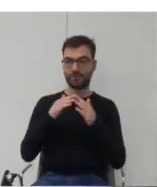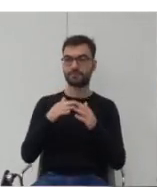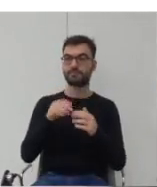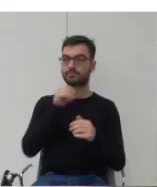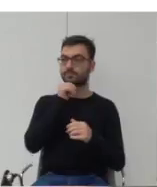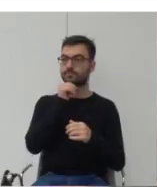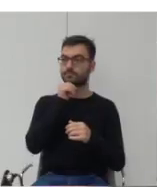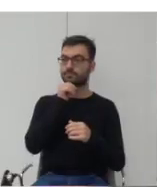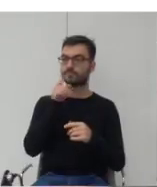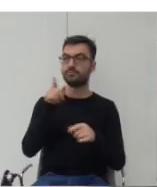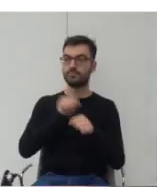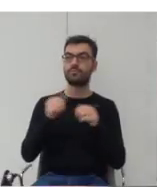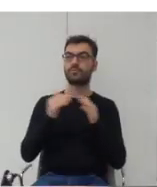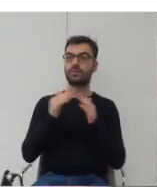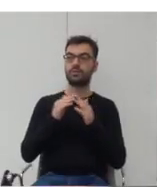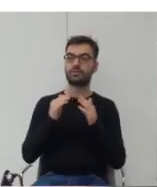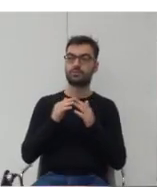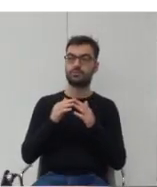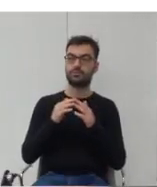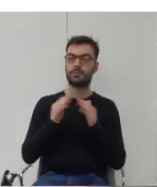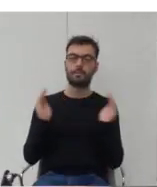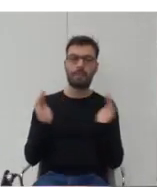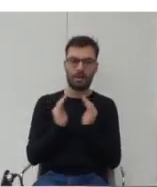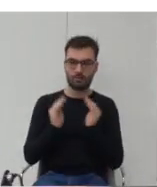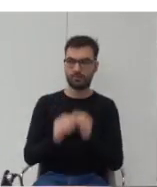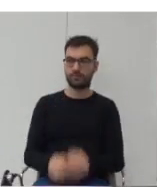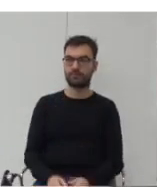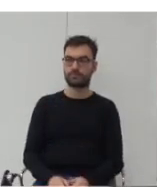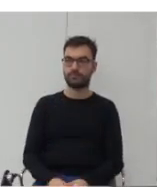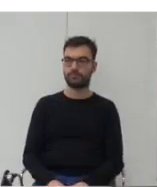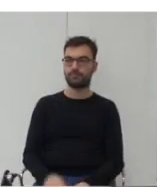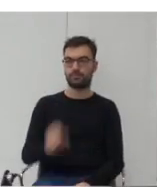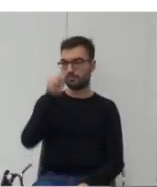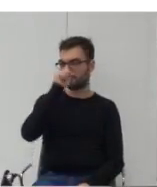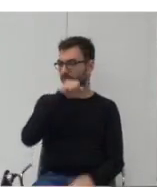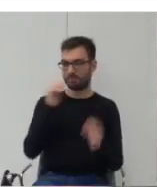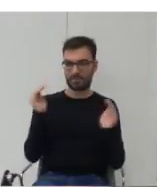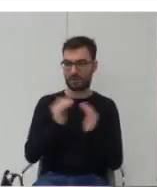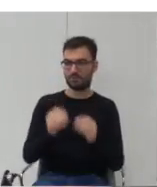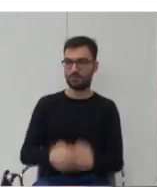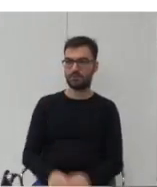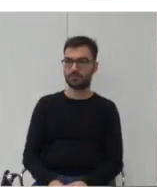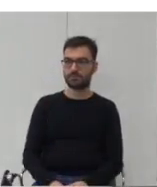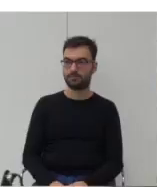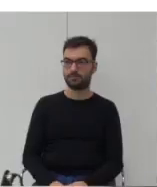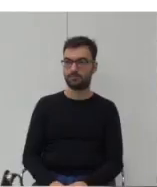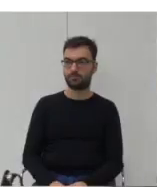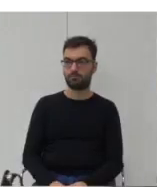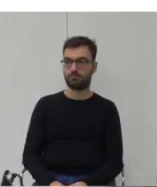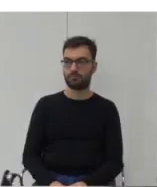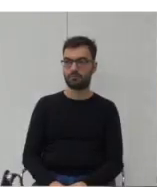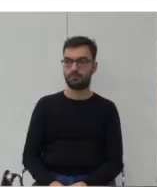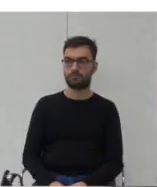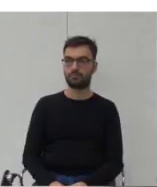jest domkiem malutkim, absurdalnie malutkim,